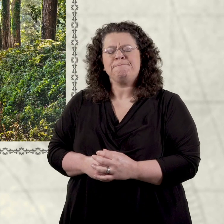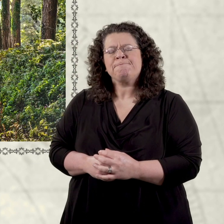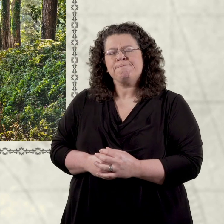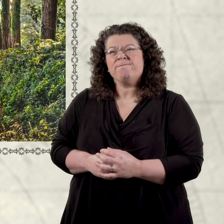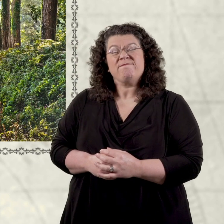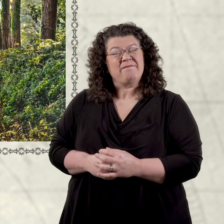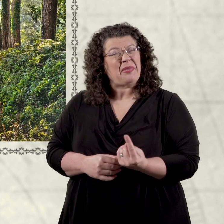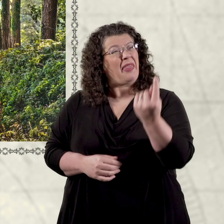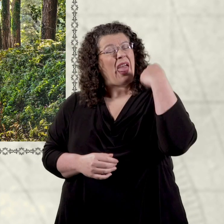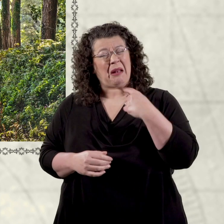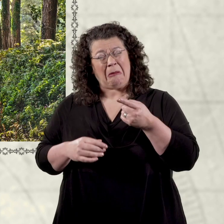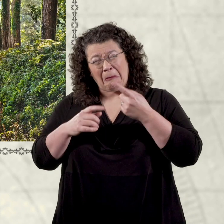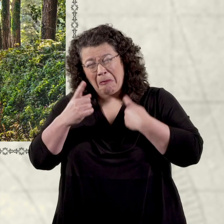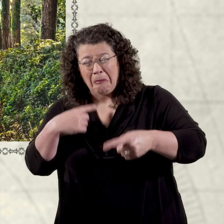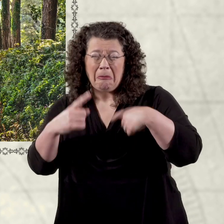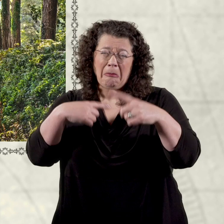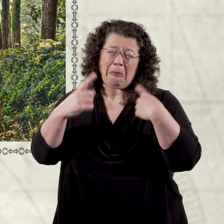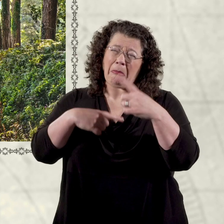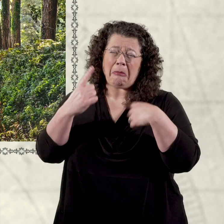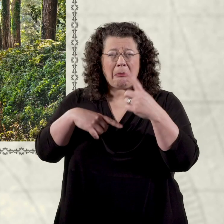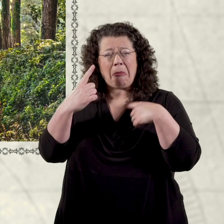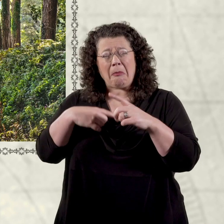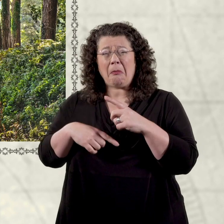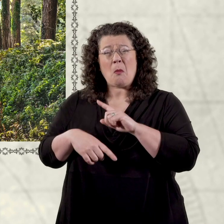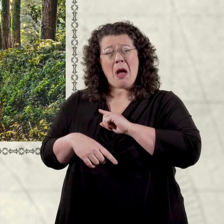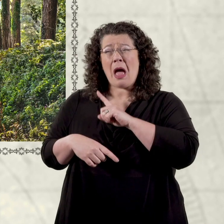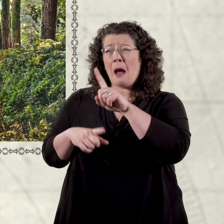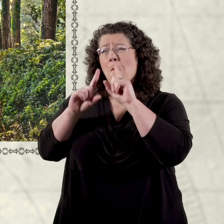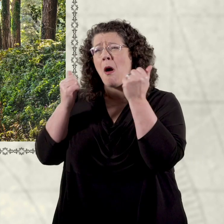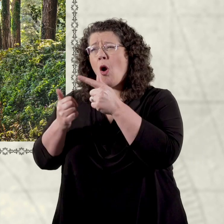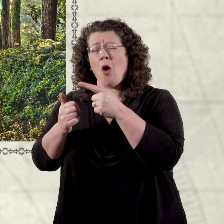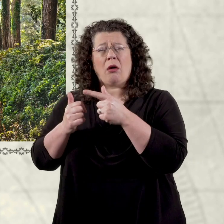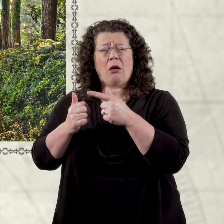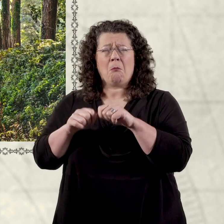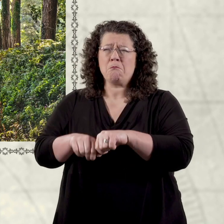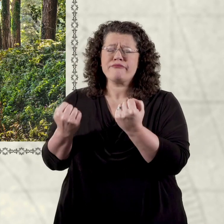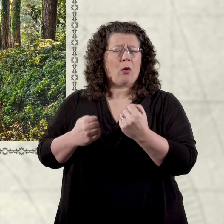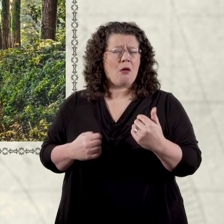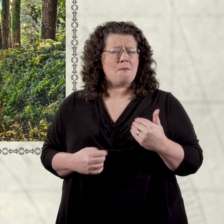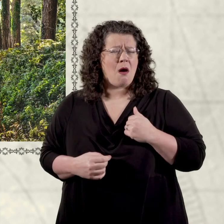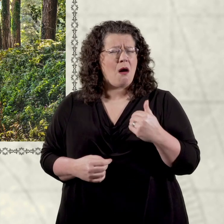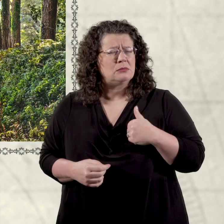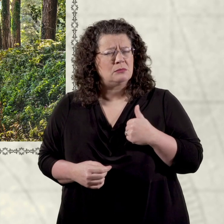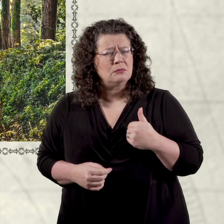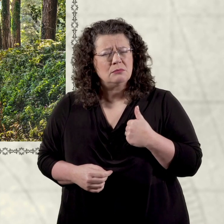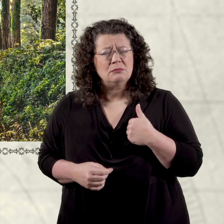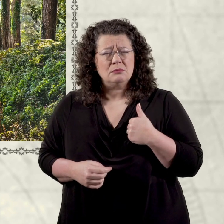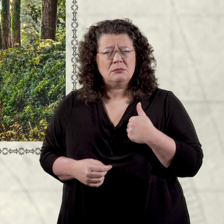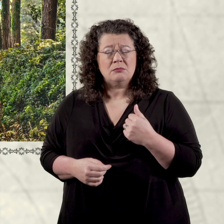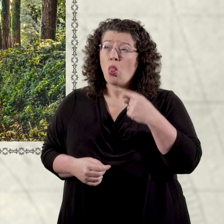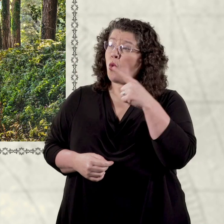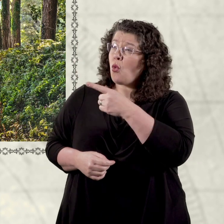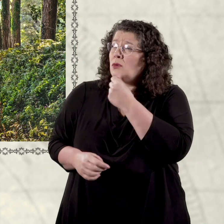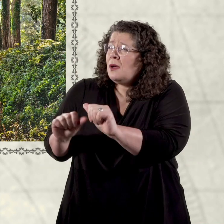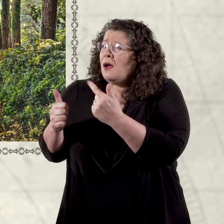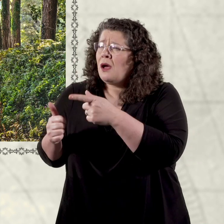Roedd Meilon wedi torri'n nghalon I. Doedd o ddim y dyn o'n i'n meddwl oedd o. Roedd o wedi bod yn